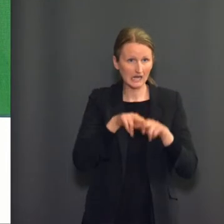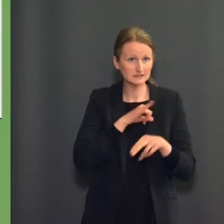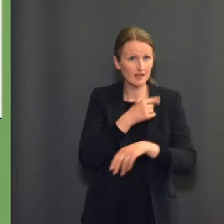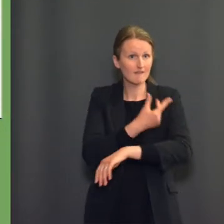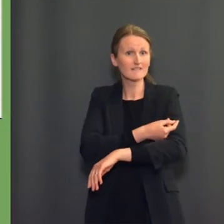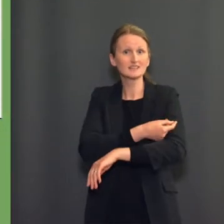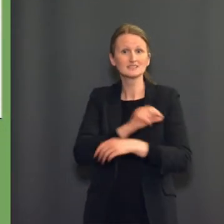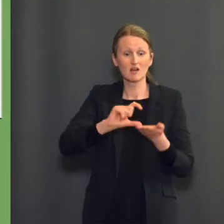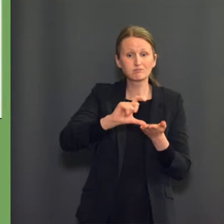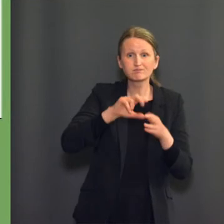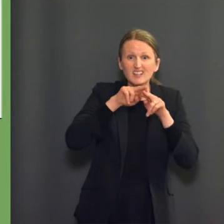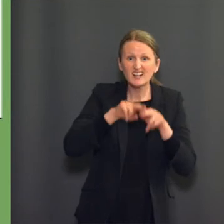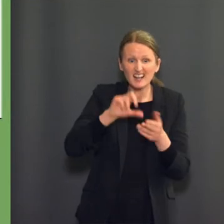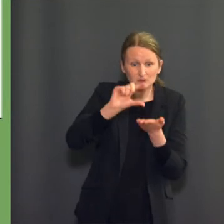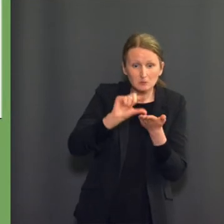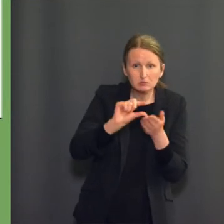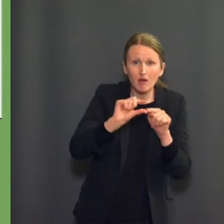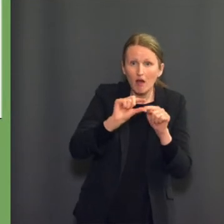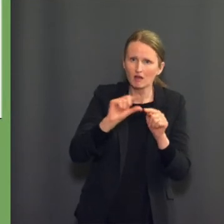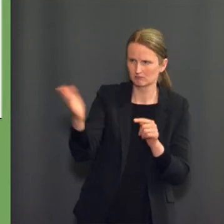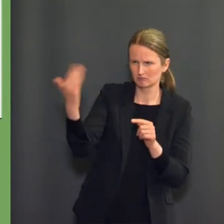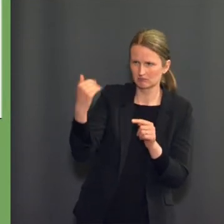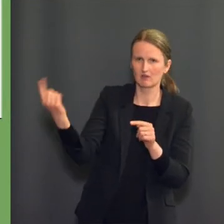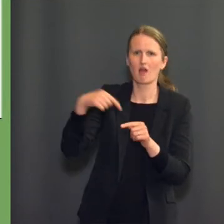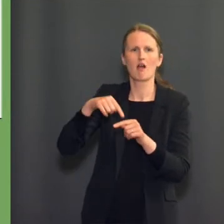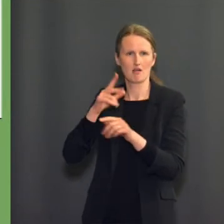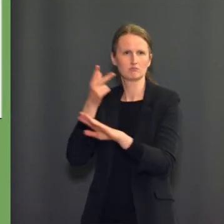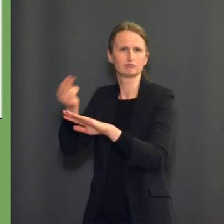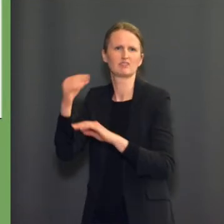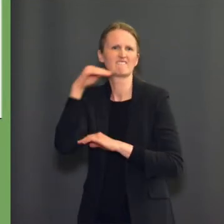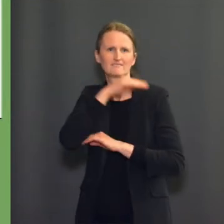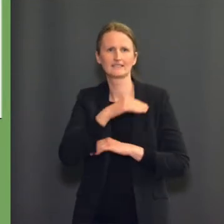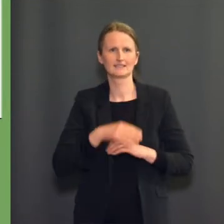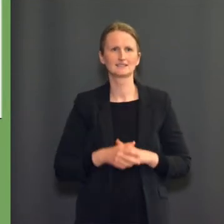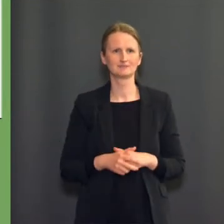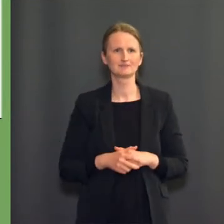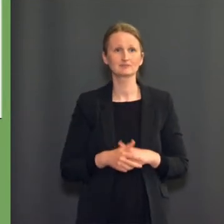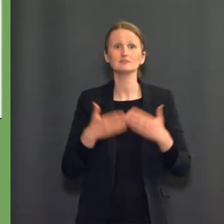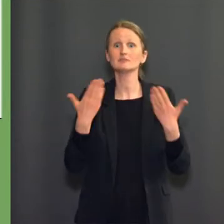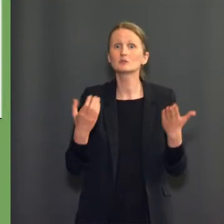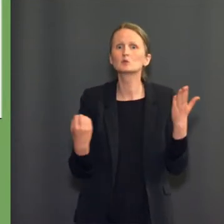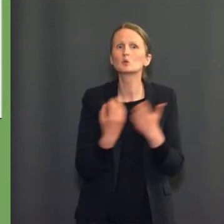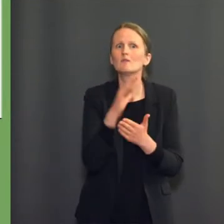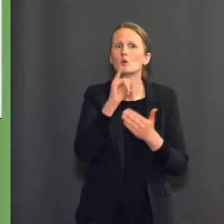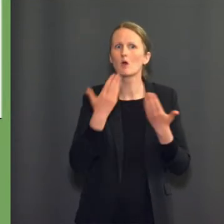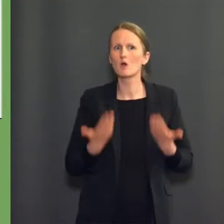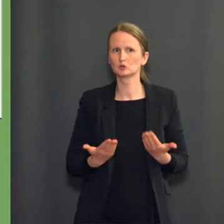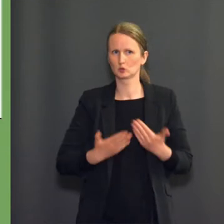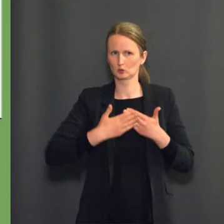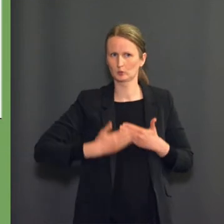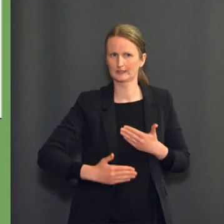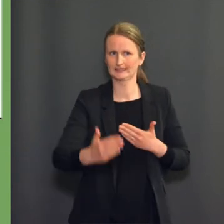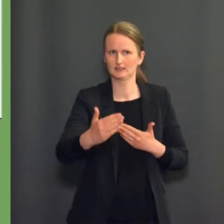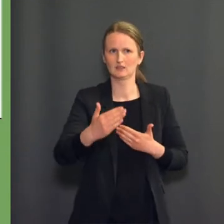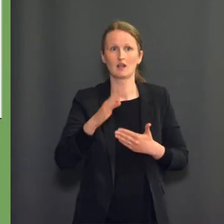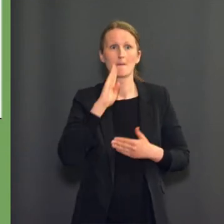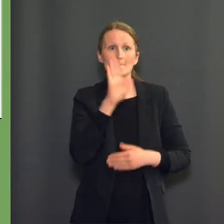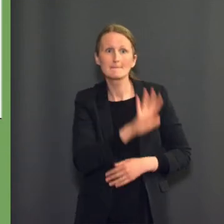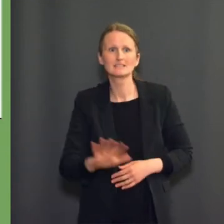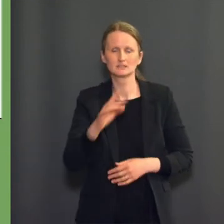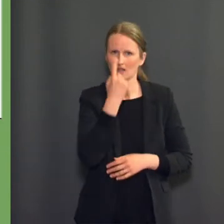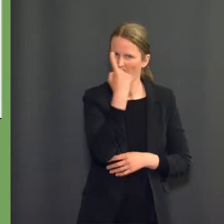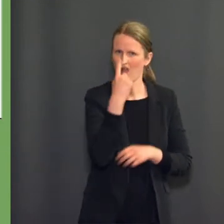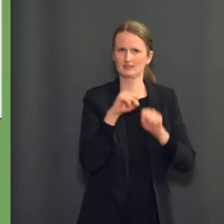Dès aujourd'hui, un système d'inscription centralisé, appelé QVAX, vous permet de